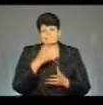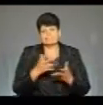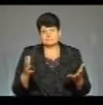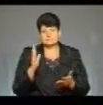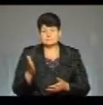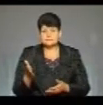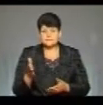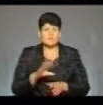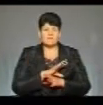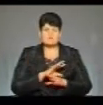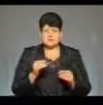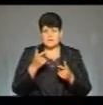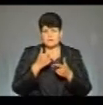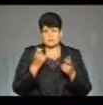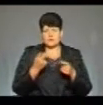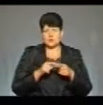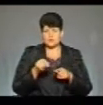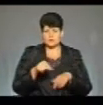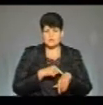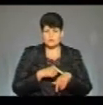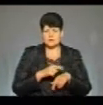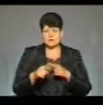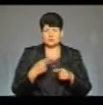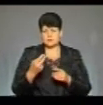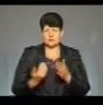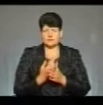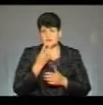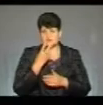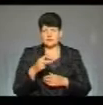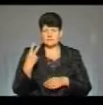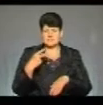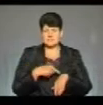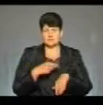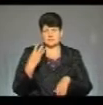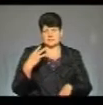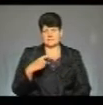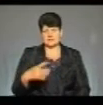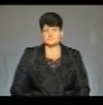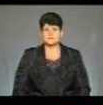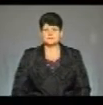Це вся інформація на цю годину. Наступний випуск дивіться о 20:30.